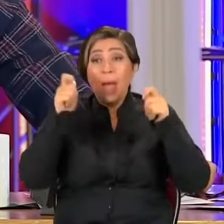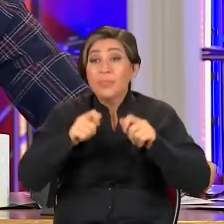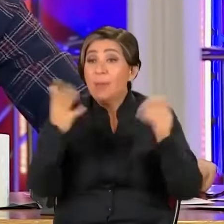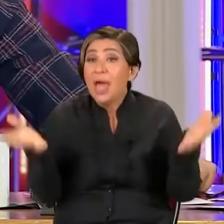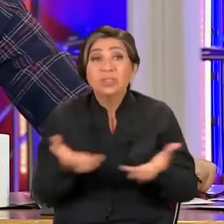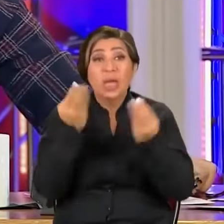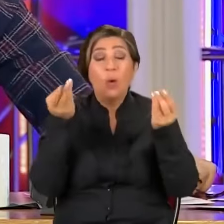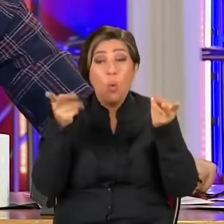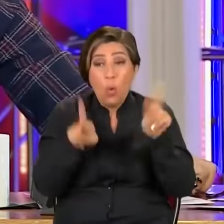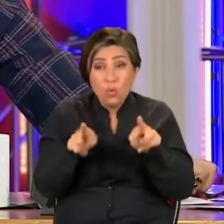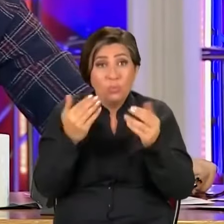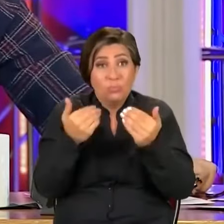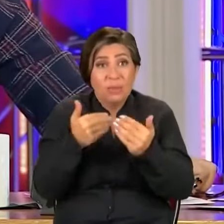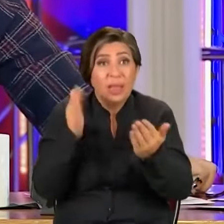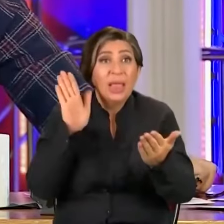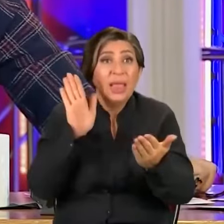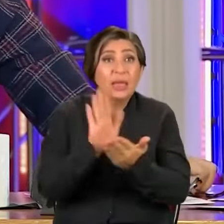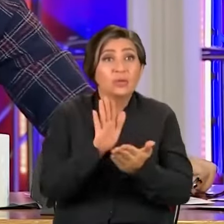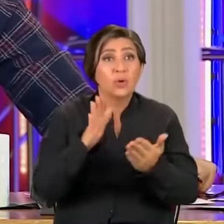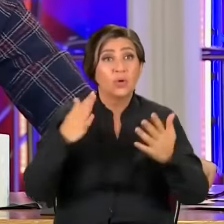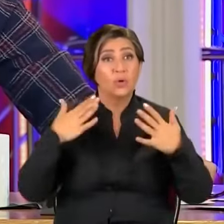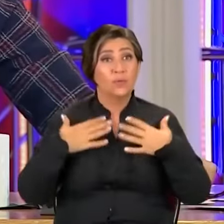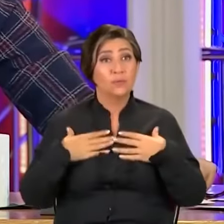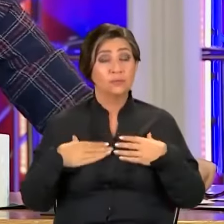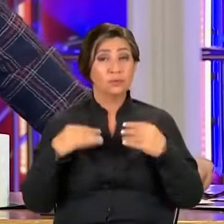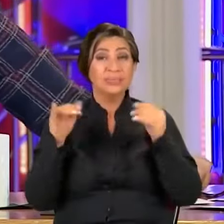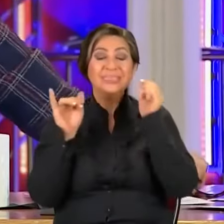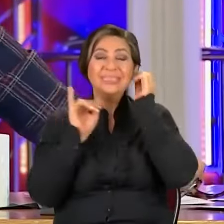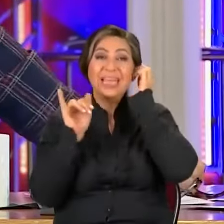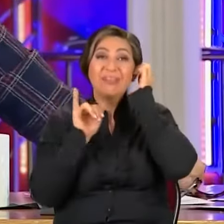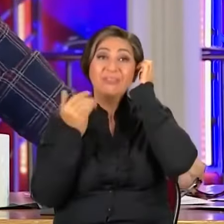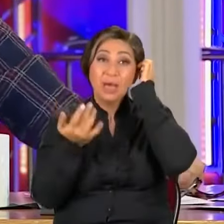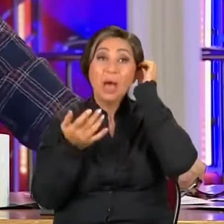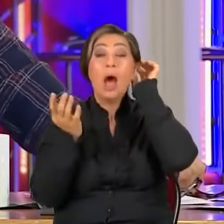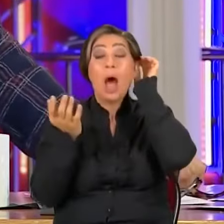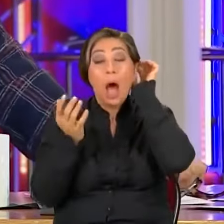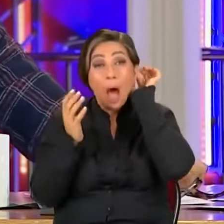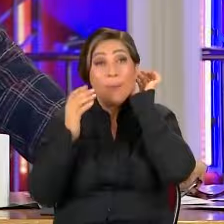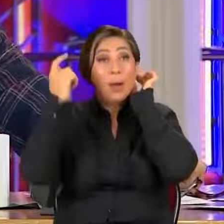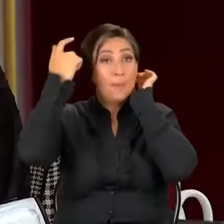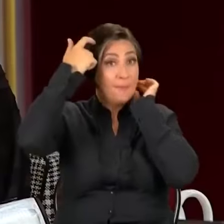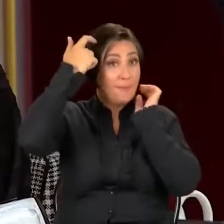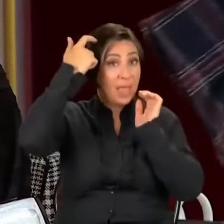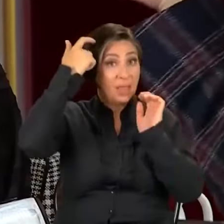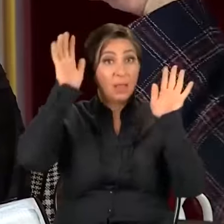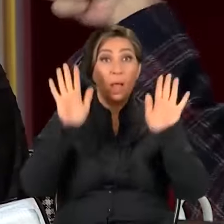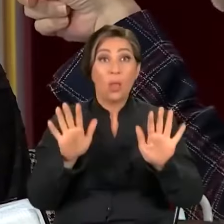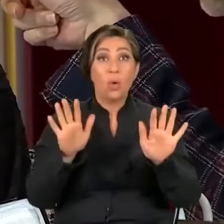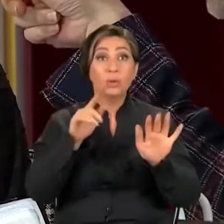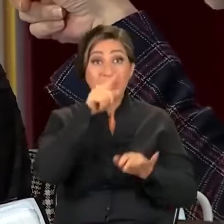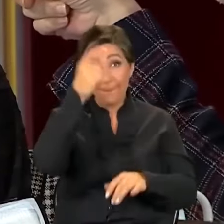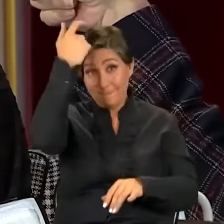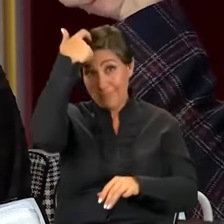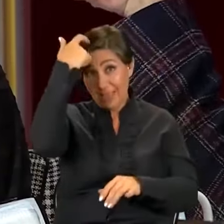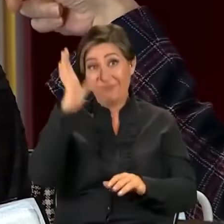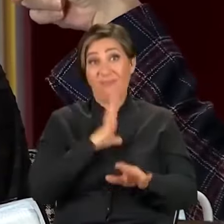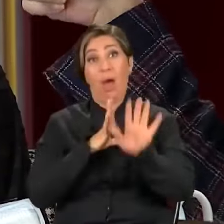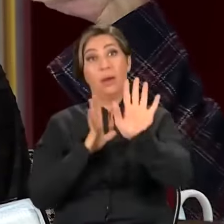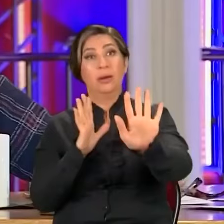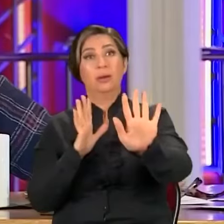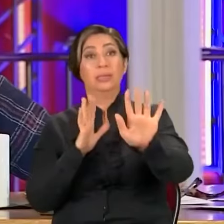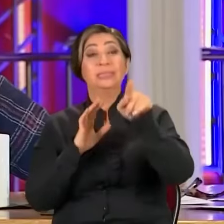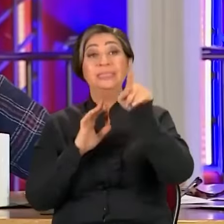beni öldürüyor. Gittikçe öldürüyor. Vücudun zaafları. Evet, ama beyin kalıyor ve sende beyin var.